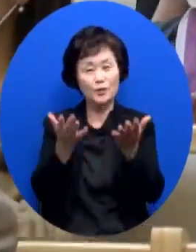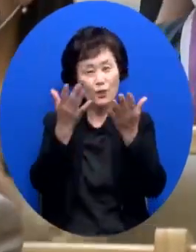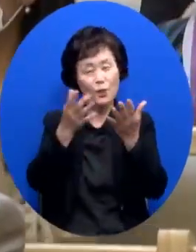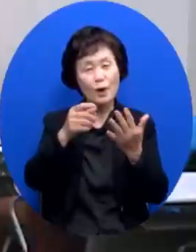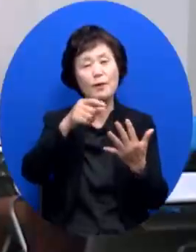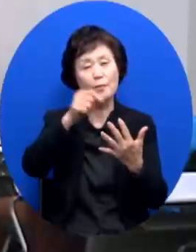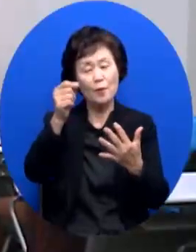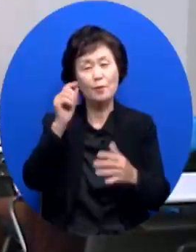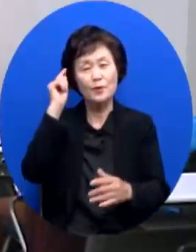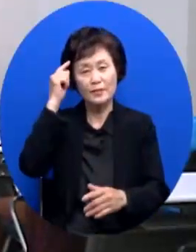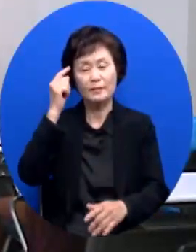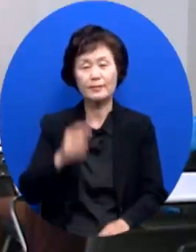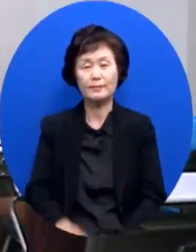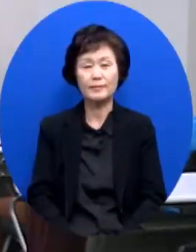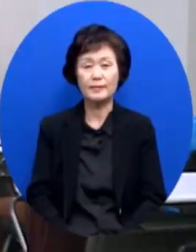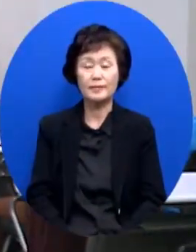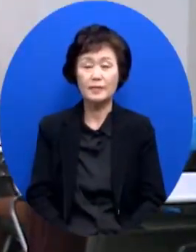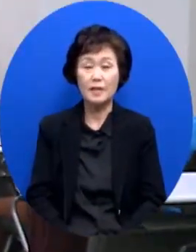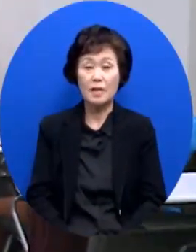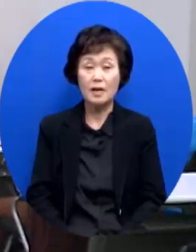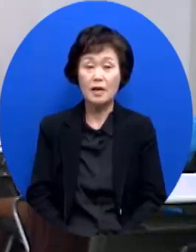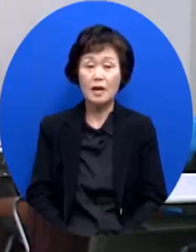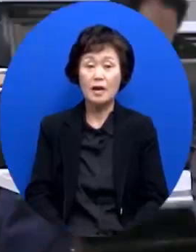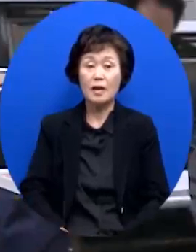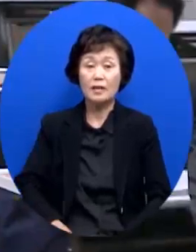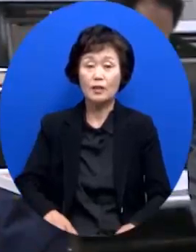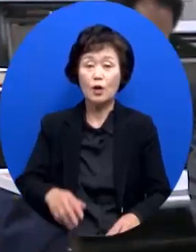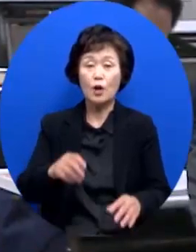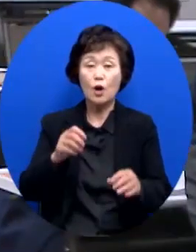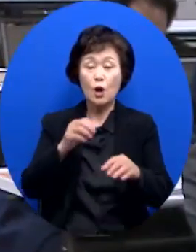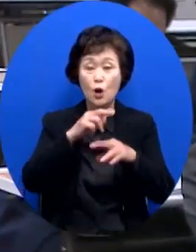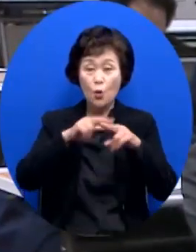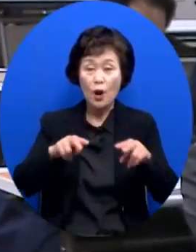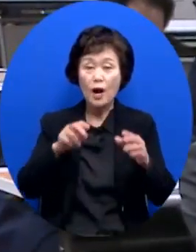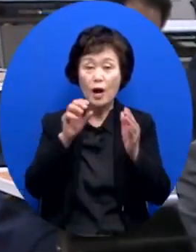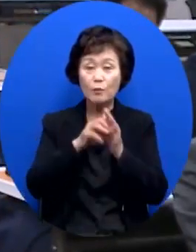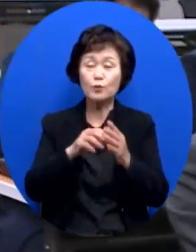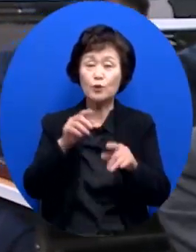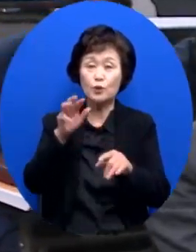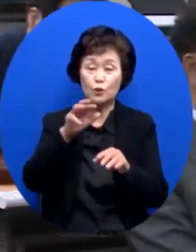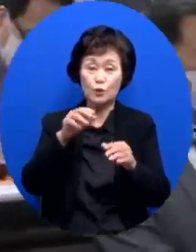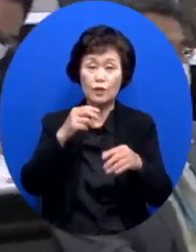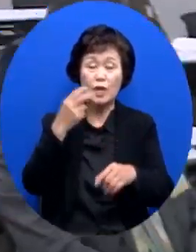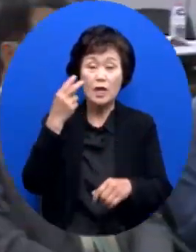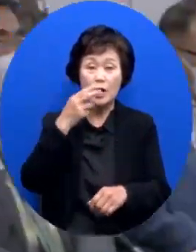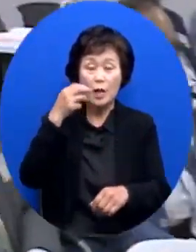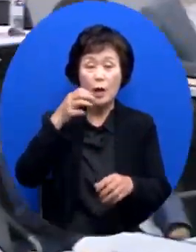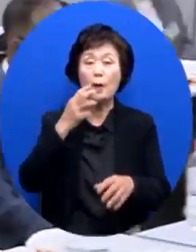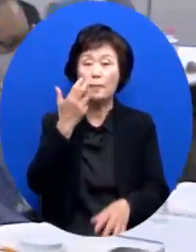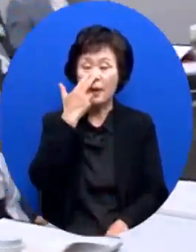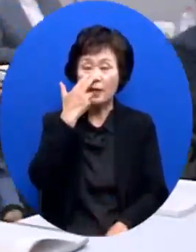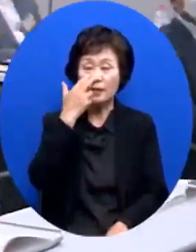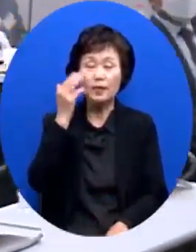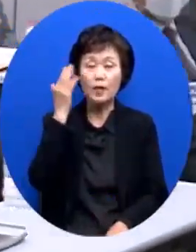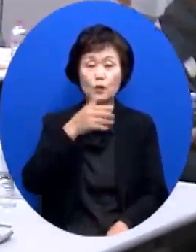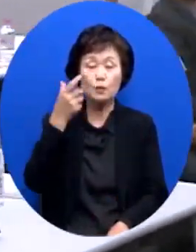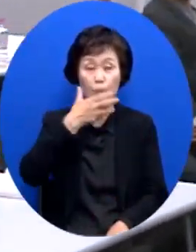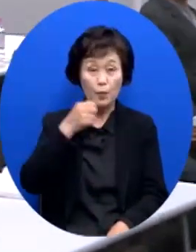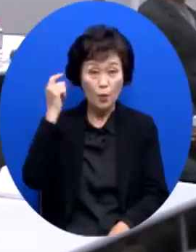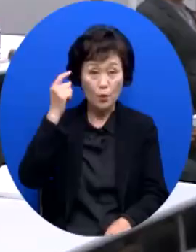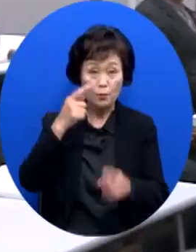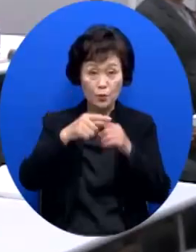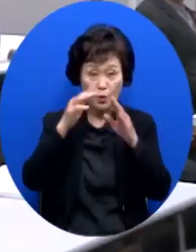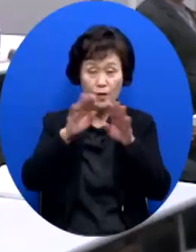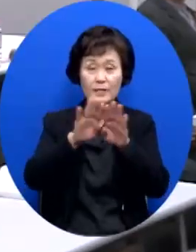예정입니다. 기아성 광화문총회 71차 정기총회는 평택순복음교회에서 개최합니다. 총회장에는